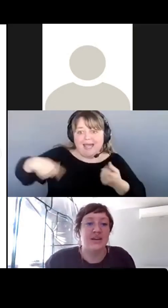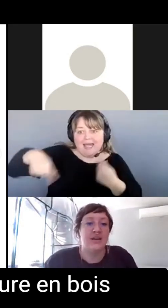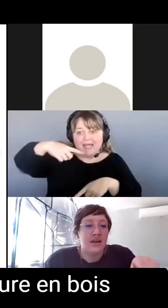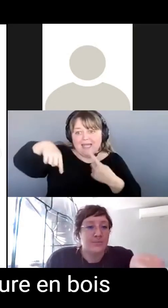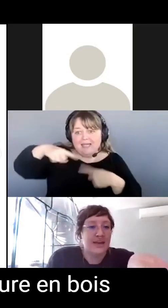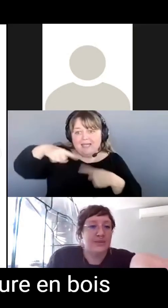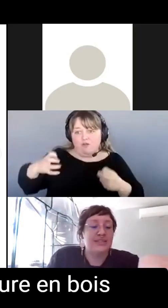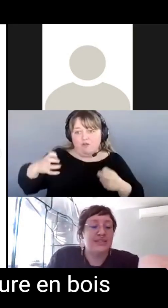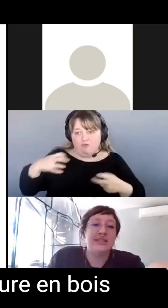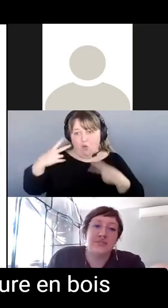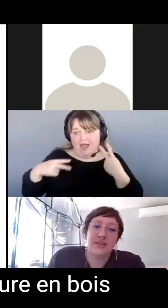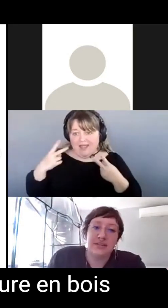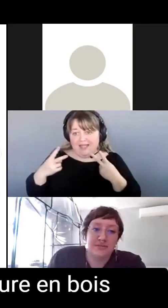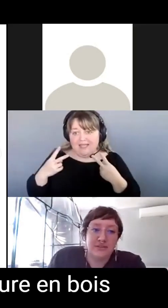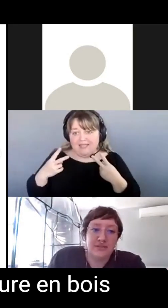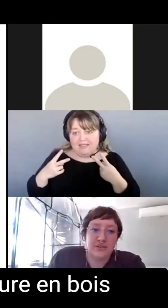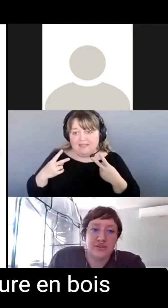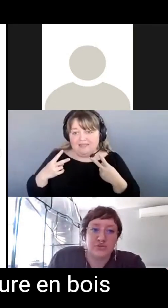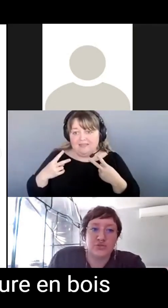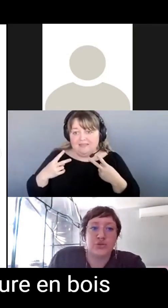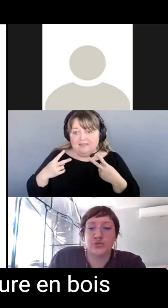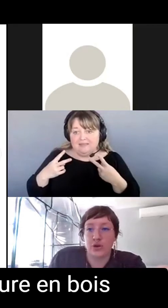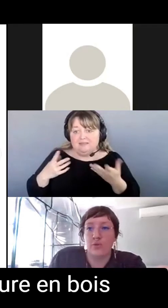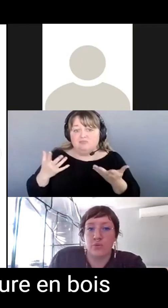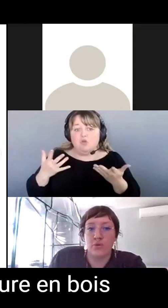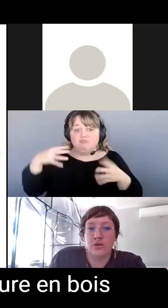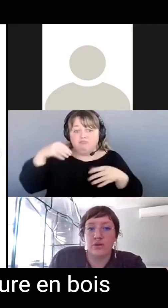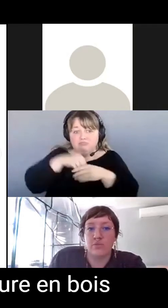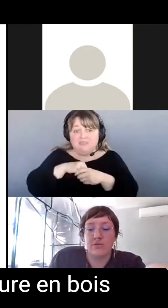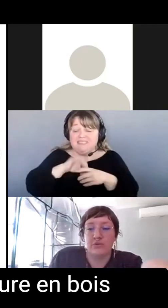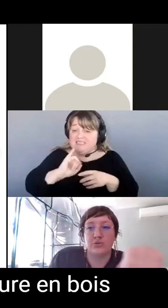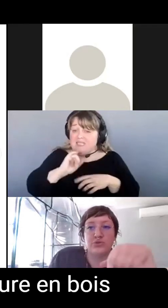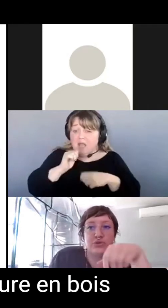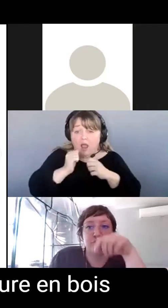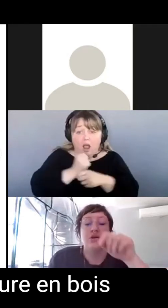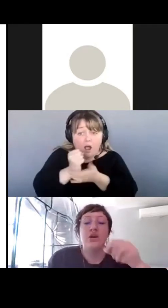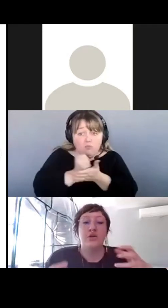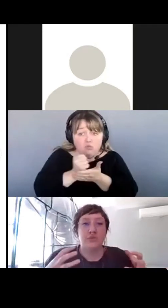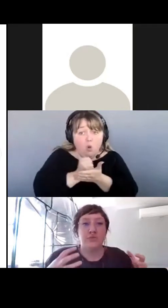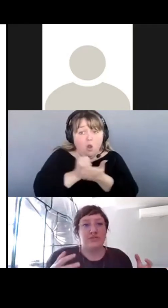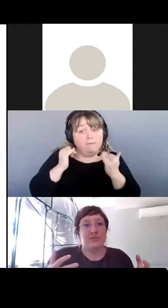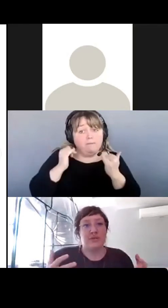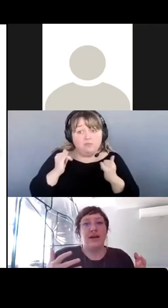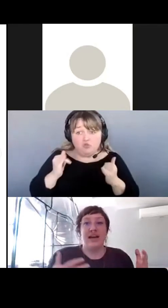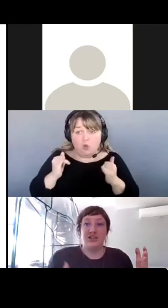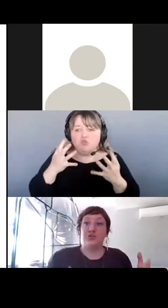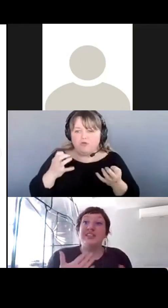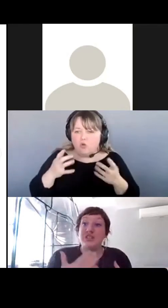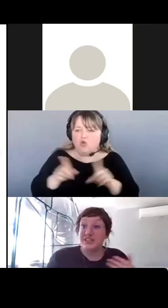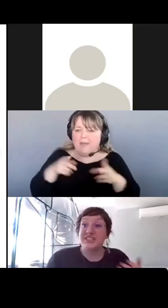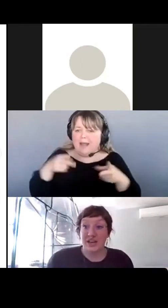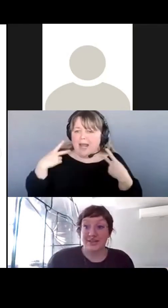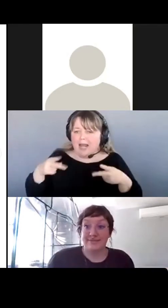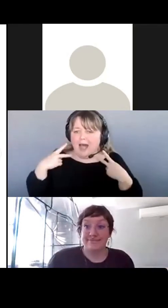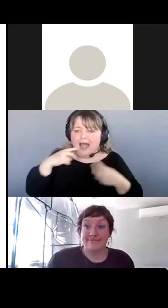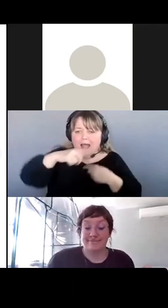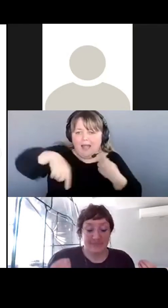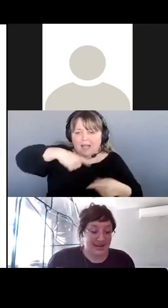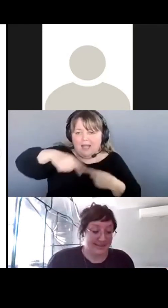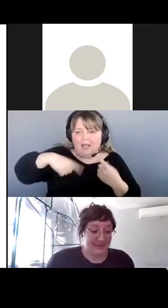aérer. Même si ça avait été fait dans une structure en bois, là, comme la photo du dessus, vous voulez vraiment ajouter de